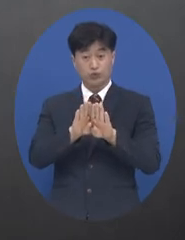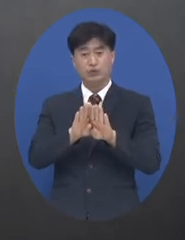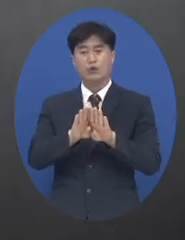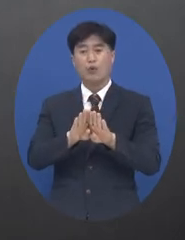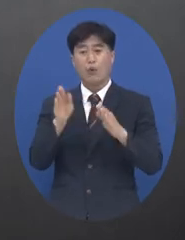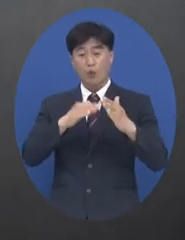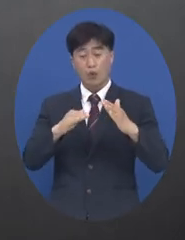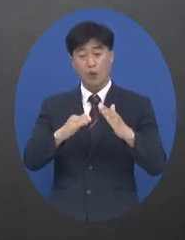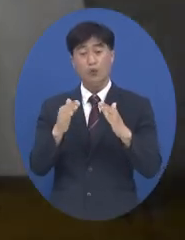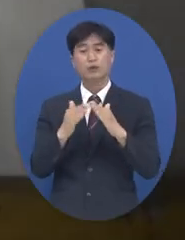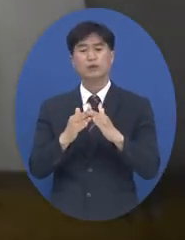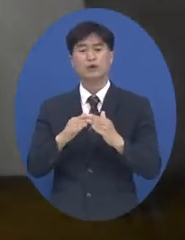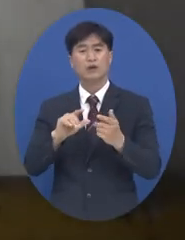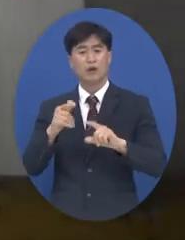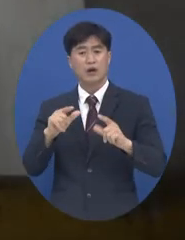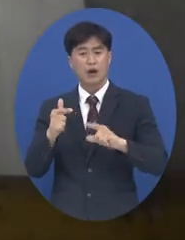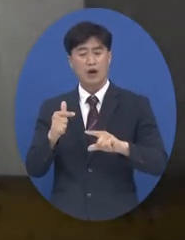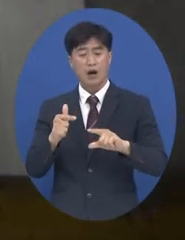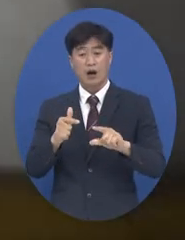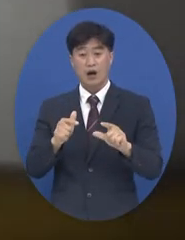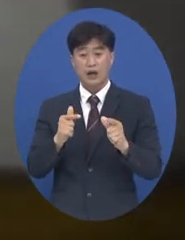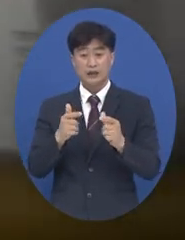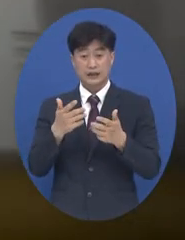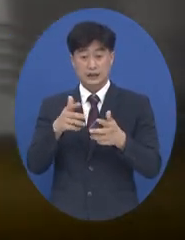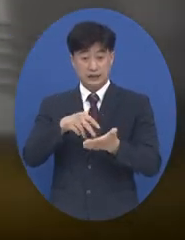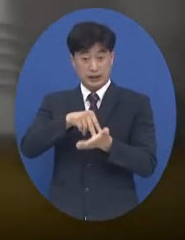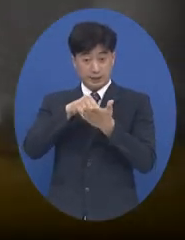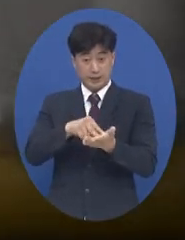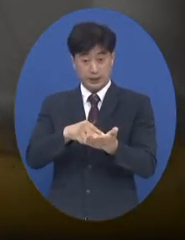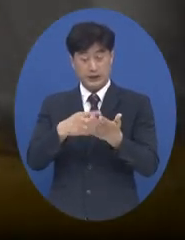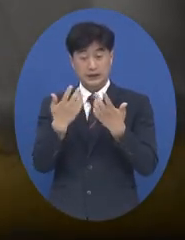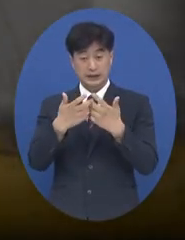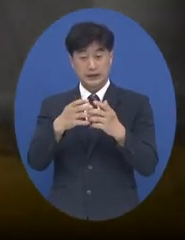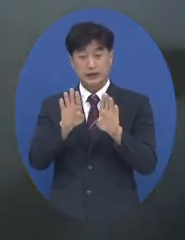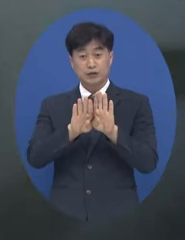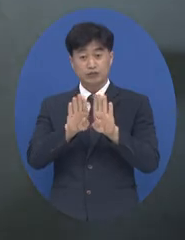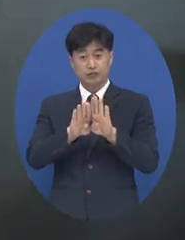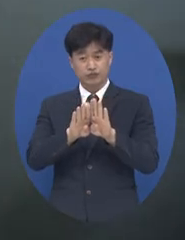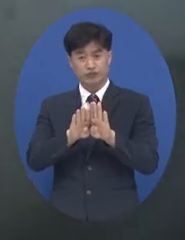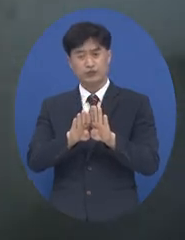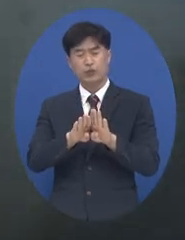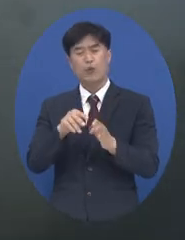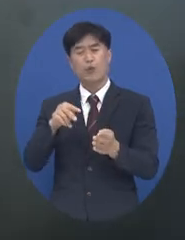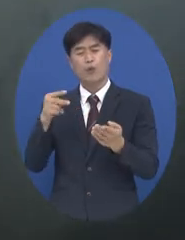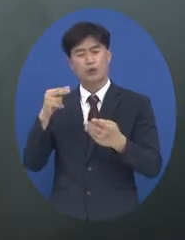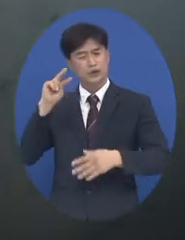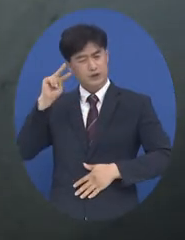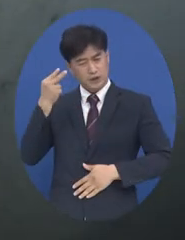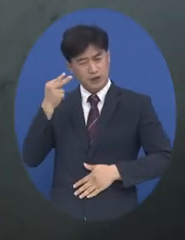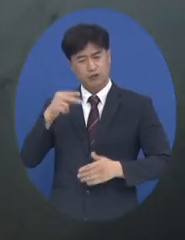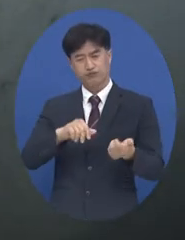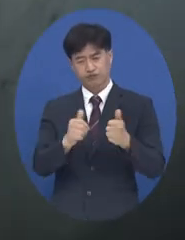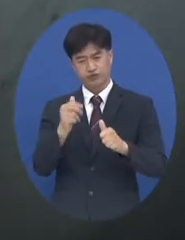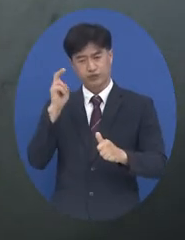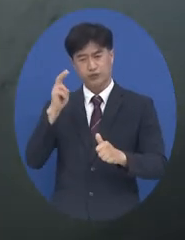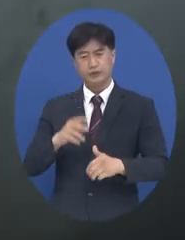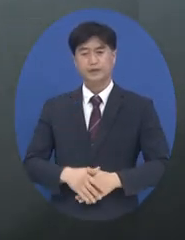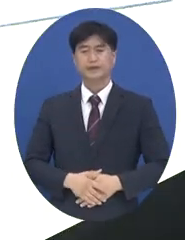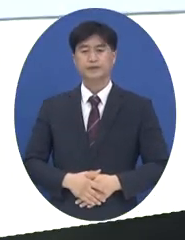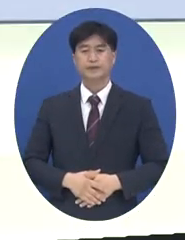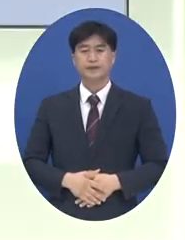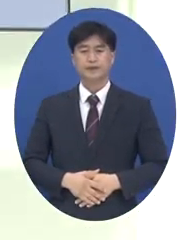공동주택 구조와 달라 막다른 승강기 계시를 옥상으로 착각해 델피 하다 참변을 당한 것으로 드러났습니다